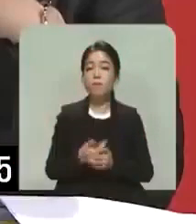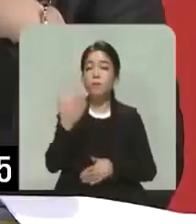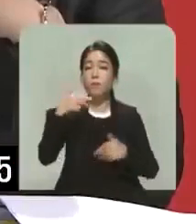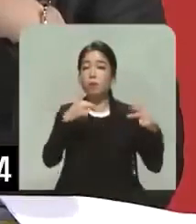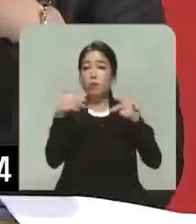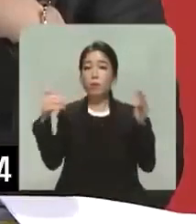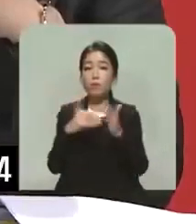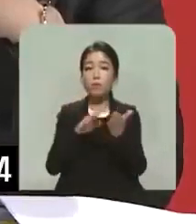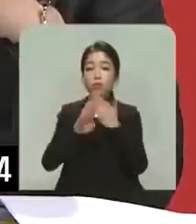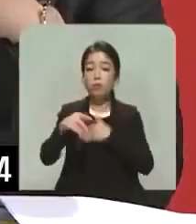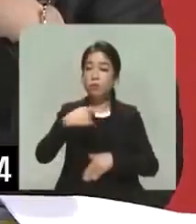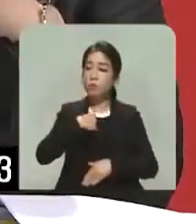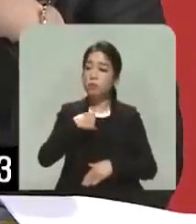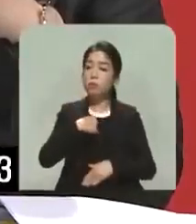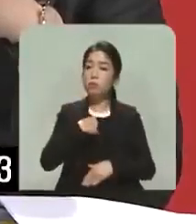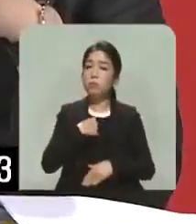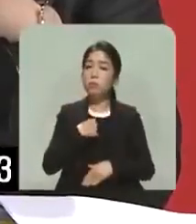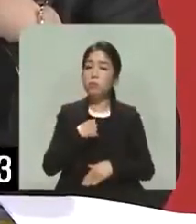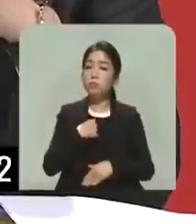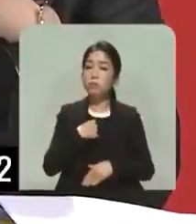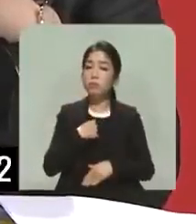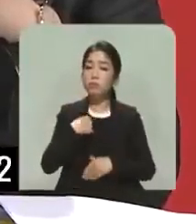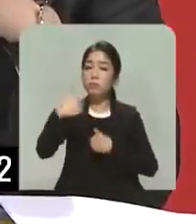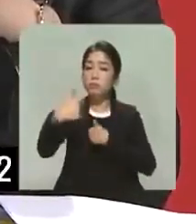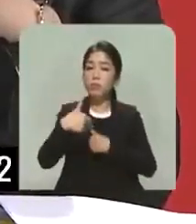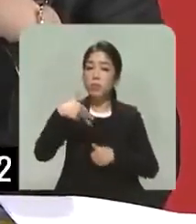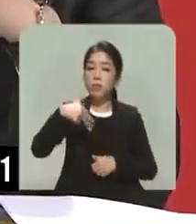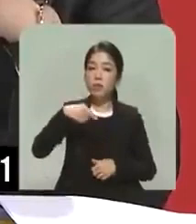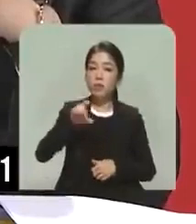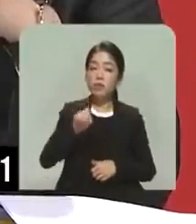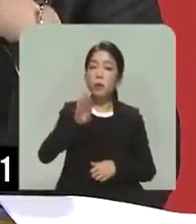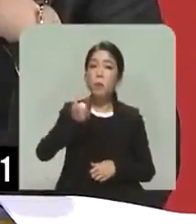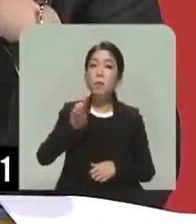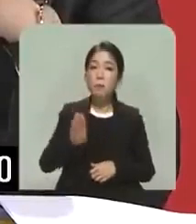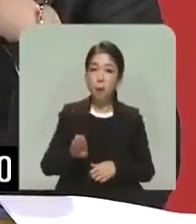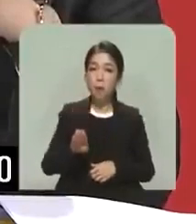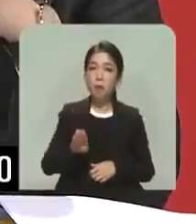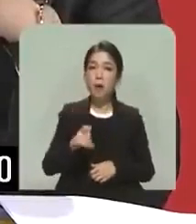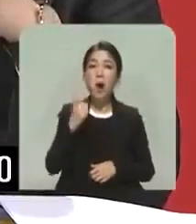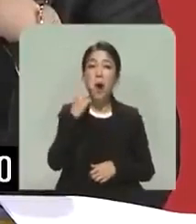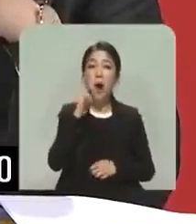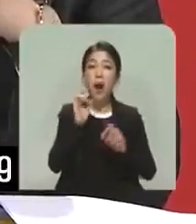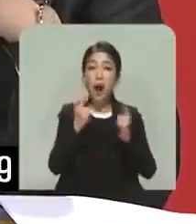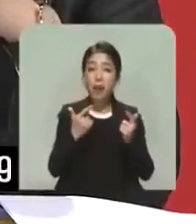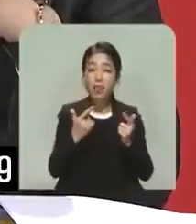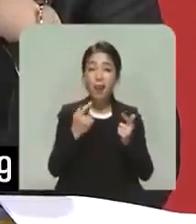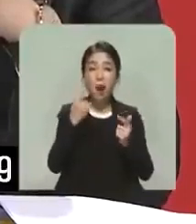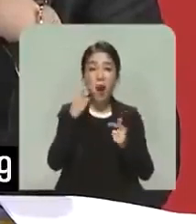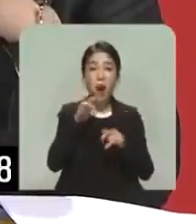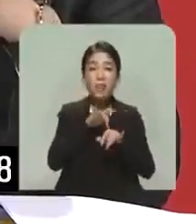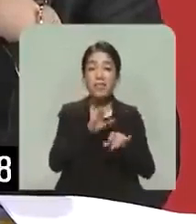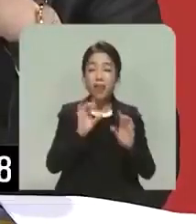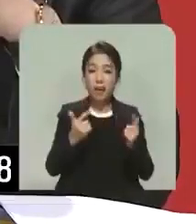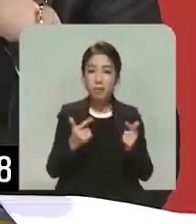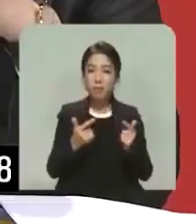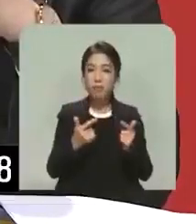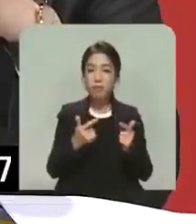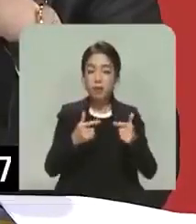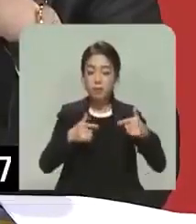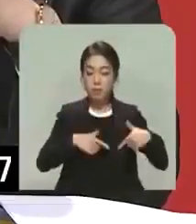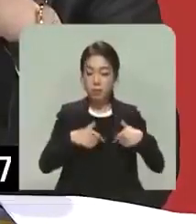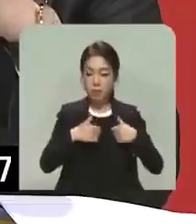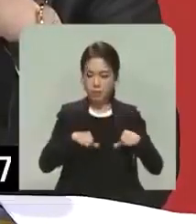지난번 토론이 끝나고 저에게 정법은 미신이 아니다. 미신이라고 말하면 명예훼손이 될 수